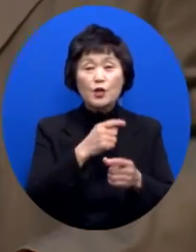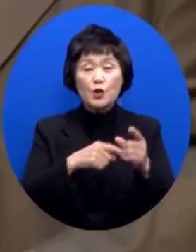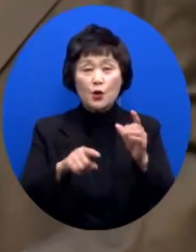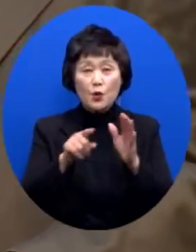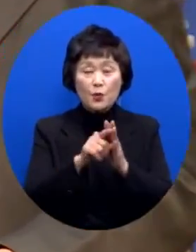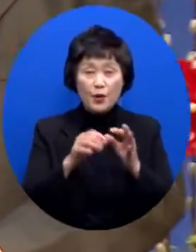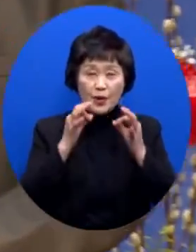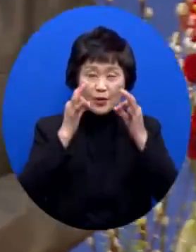됐습니다